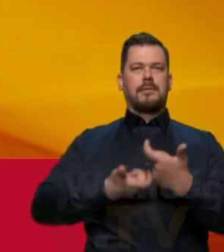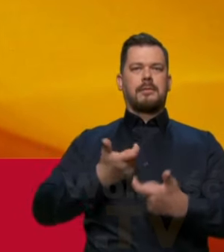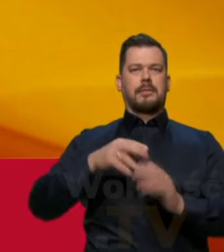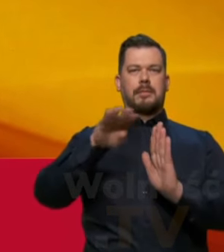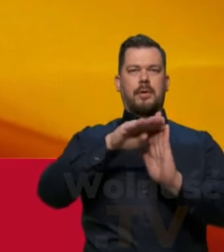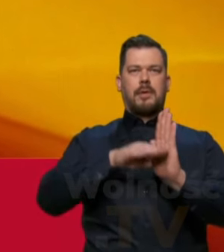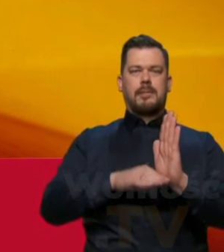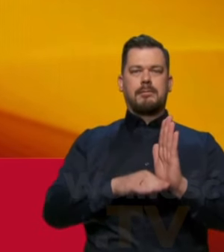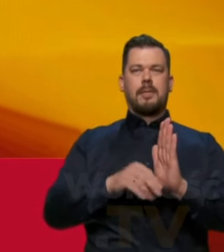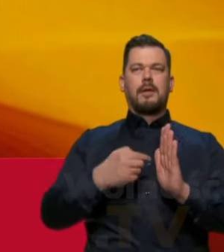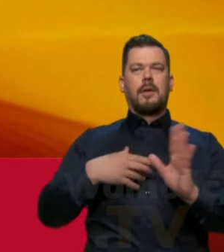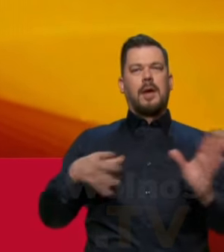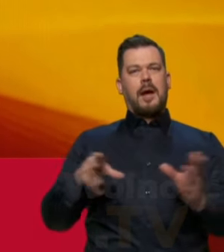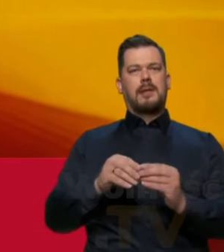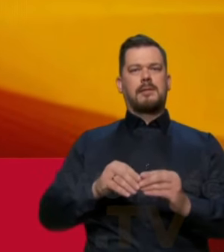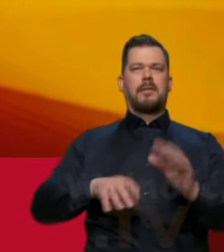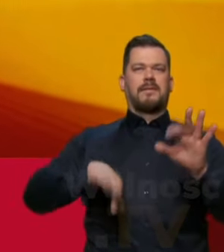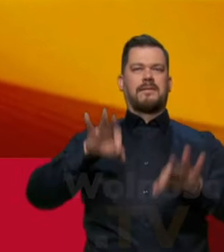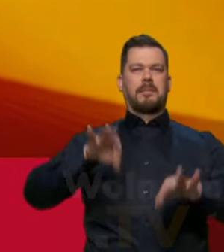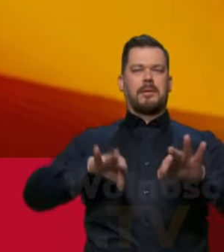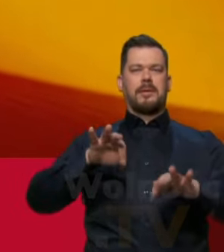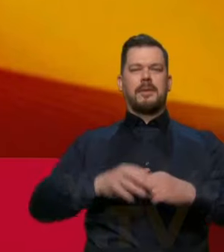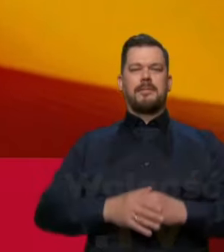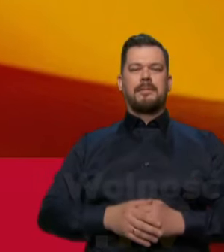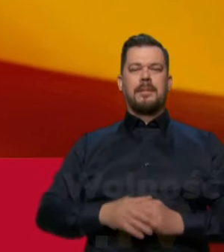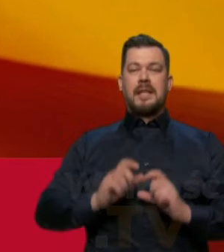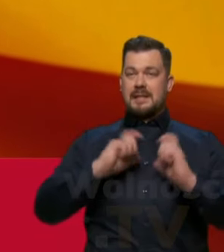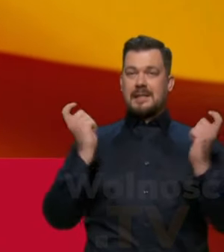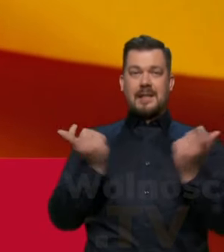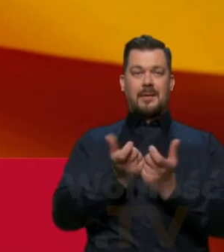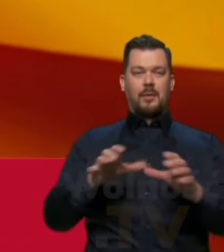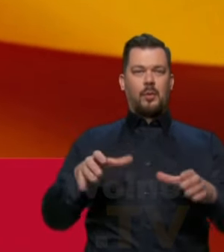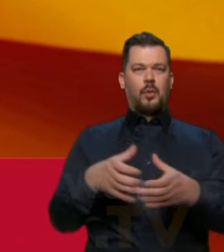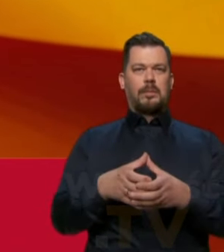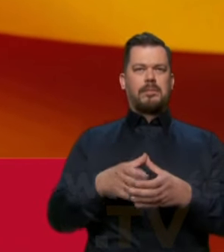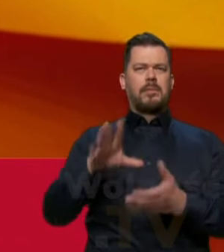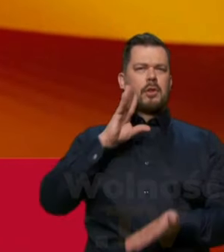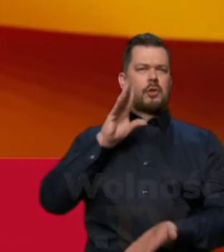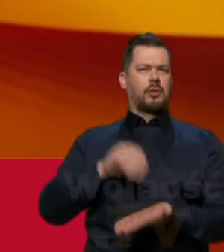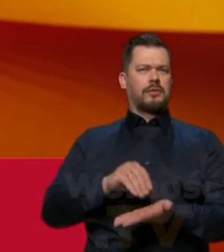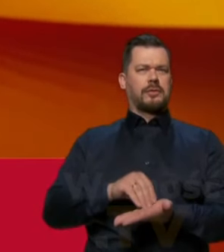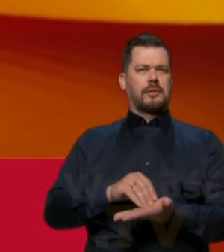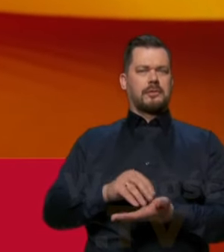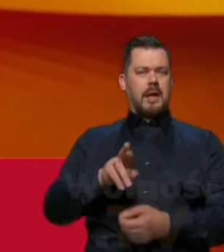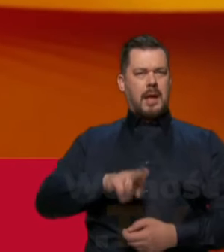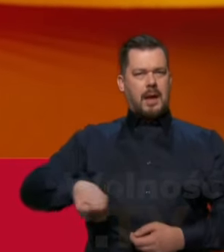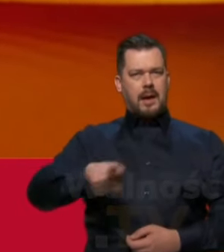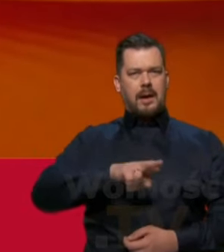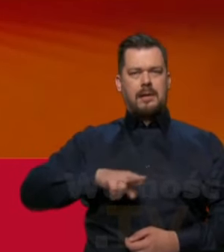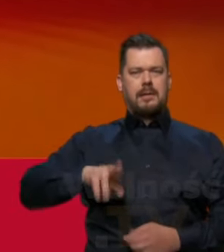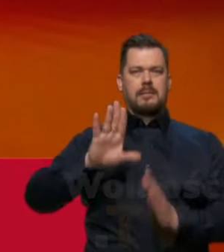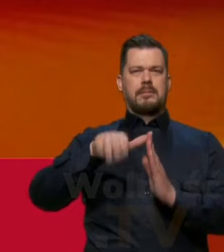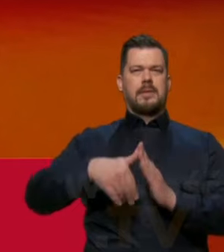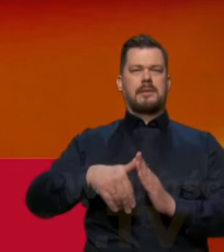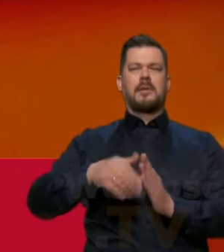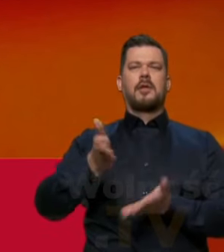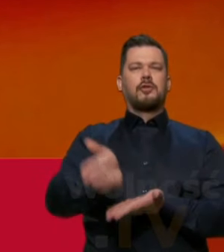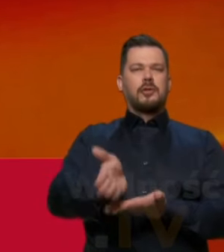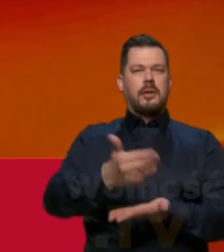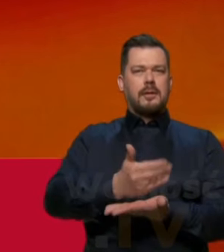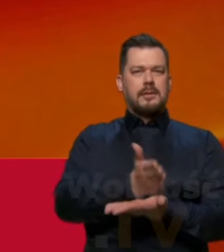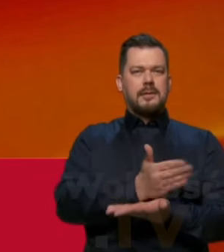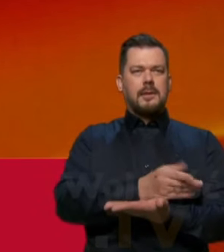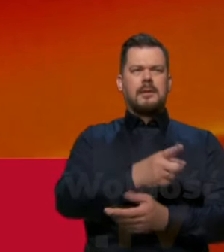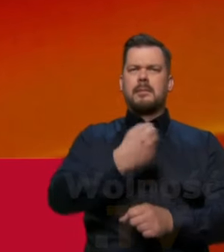którzy dzisiaj ze mną wspólnie idą do wyborów. Tą całą drużyną ludzi, którzy mieli doświadczenie jako radni miejscy, jako radni dzielnicowi, jako